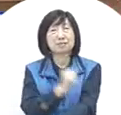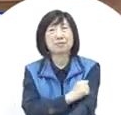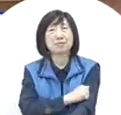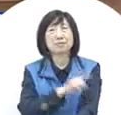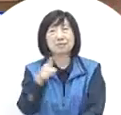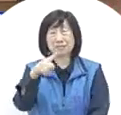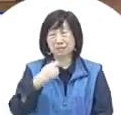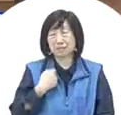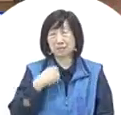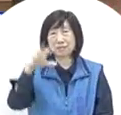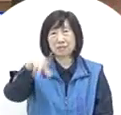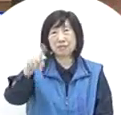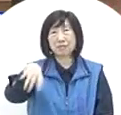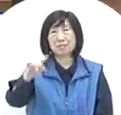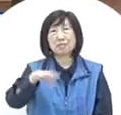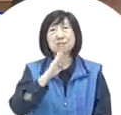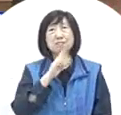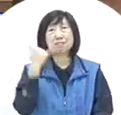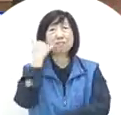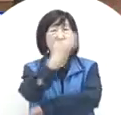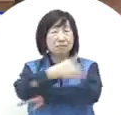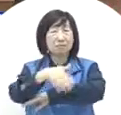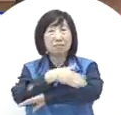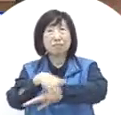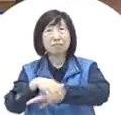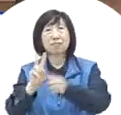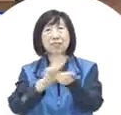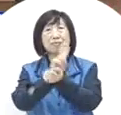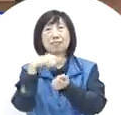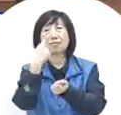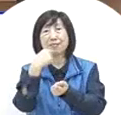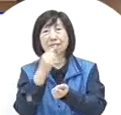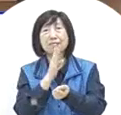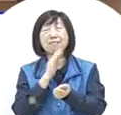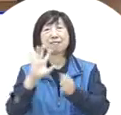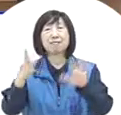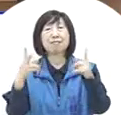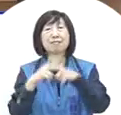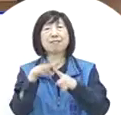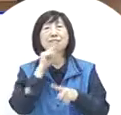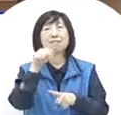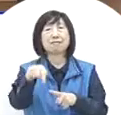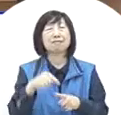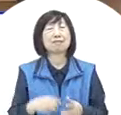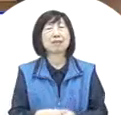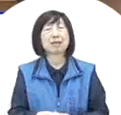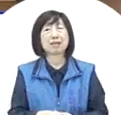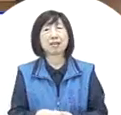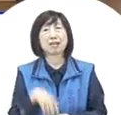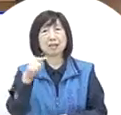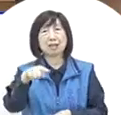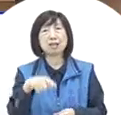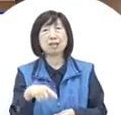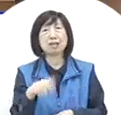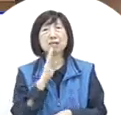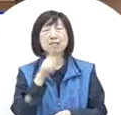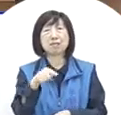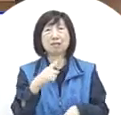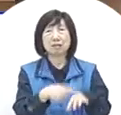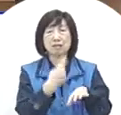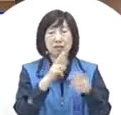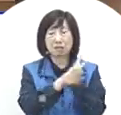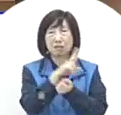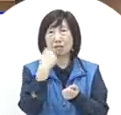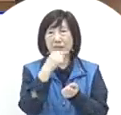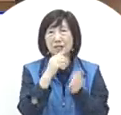道吗？ 在海边啊， 在海边， 林口的海边， 林口的瑞平国小。林口的瑞平国小，光是从林口市